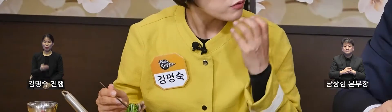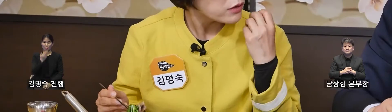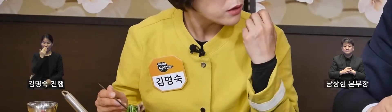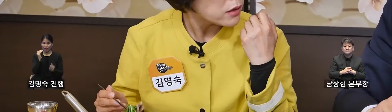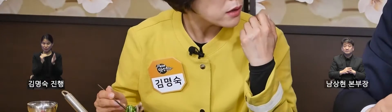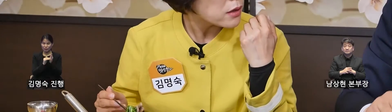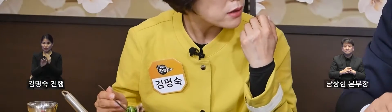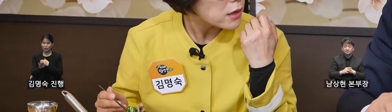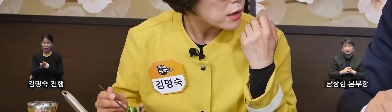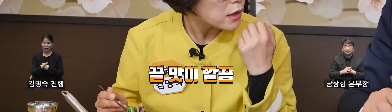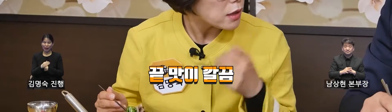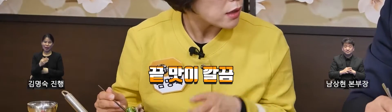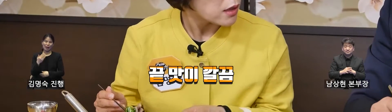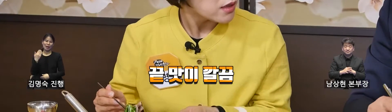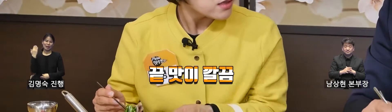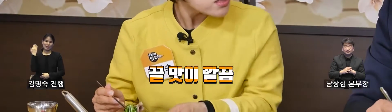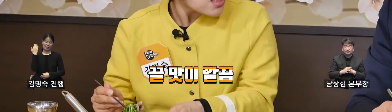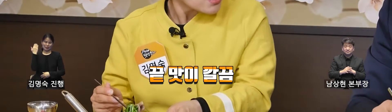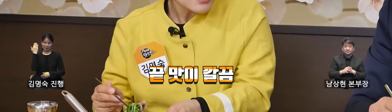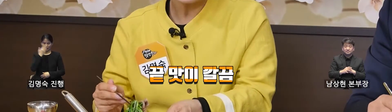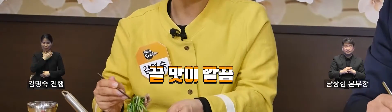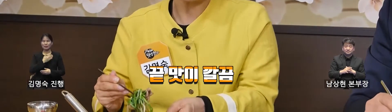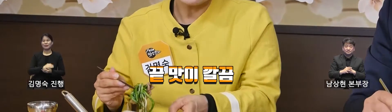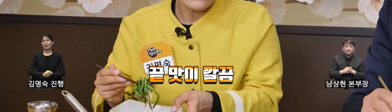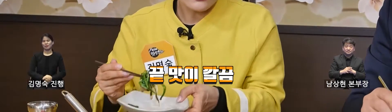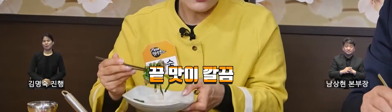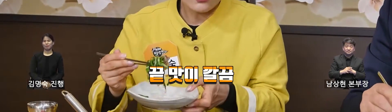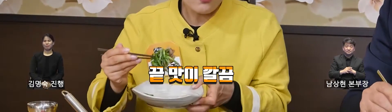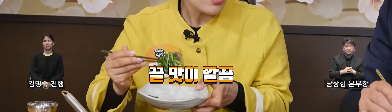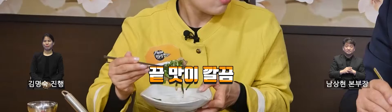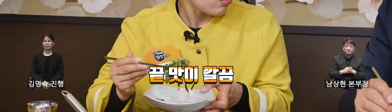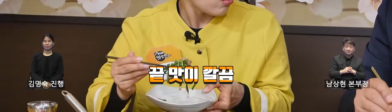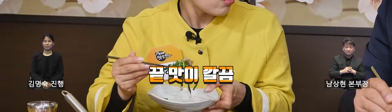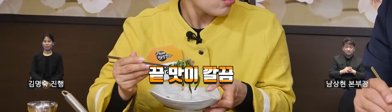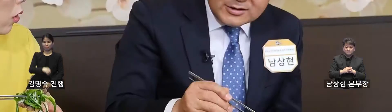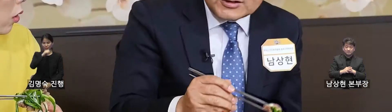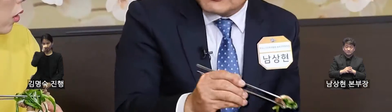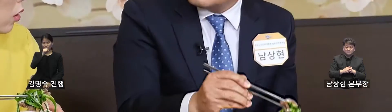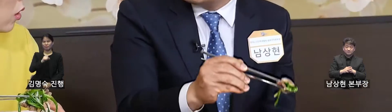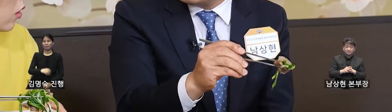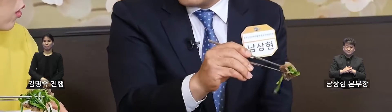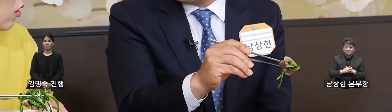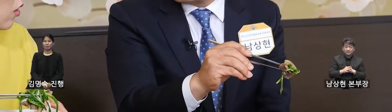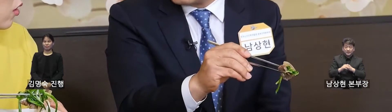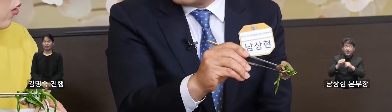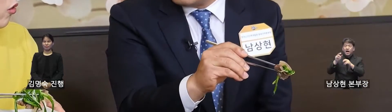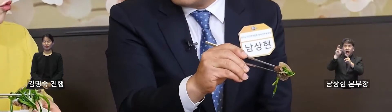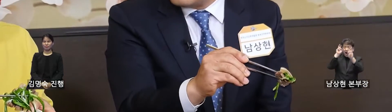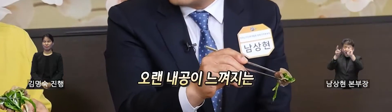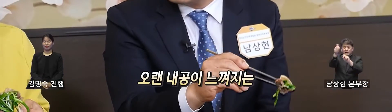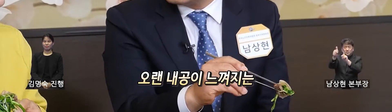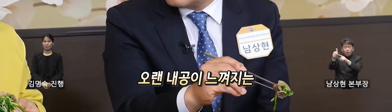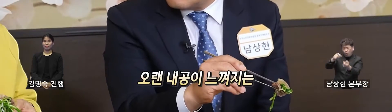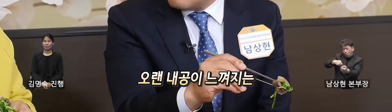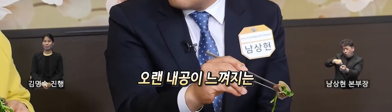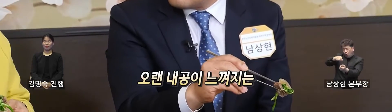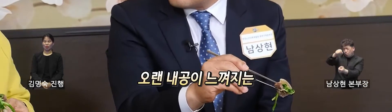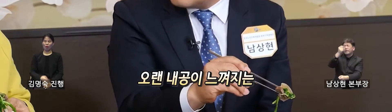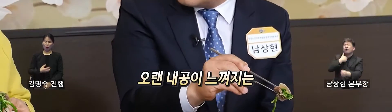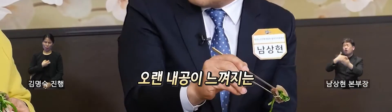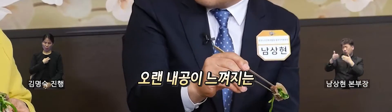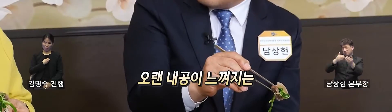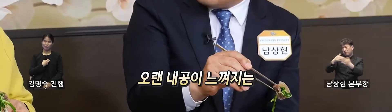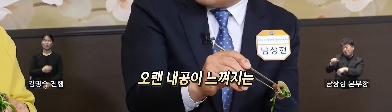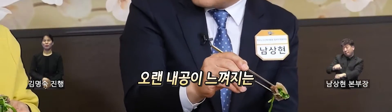먹고 나서도 이 뒤끝이 참 깔끔하니 좋아요. 아니 사장님이 오래 하셨어요. 오래 깜짝 하시고.